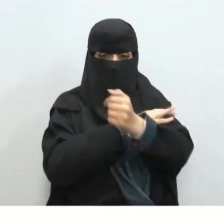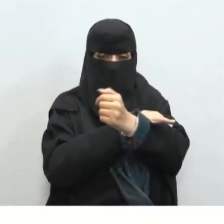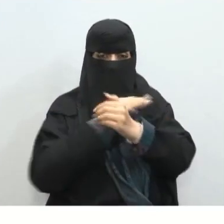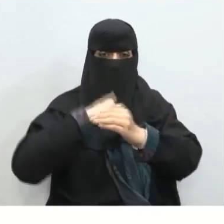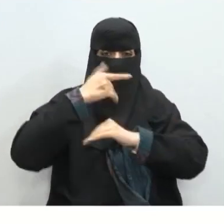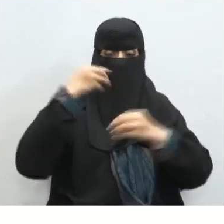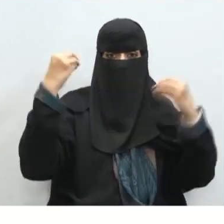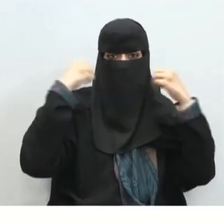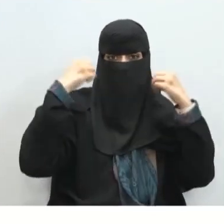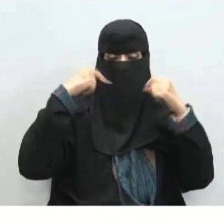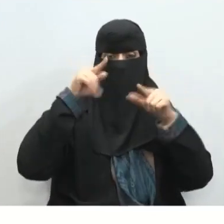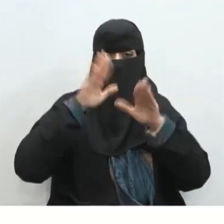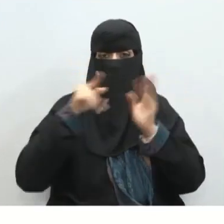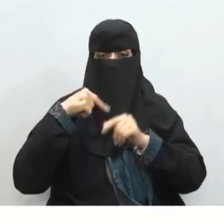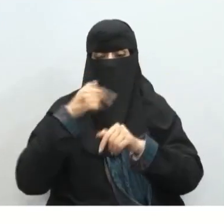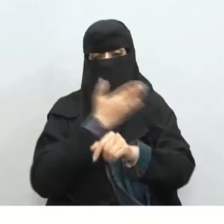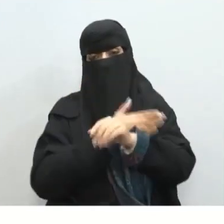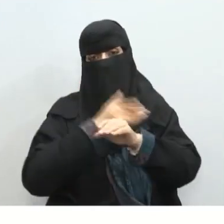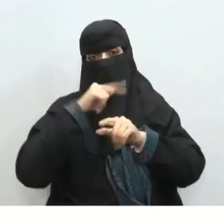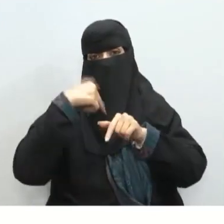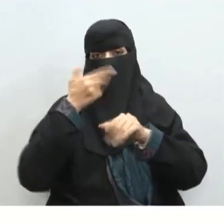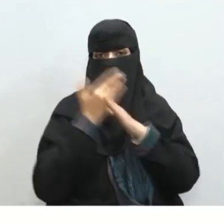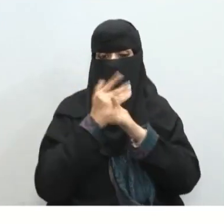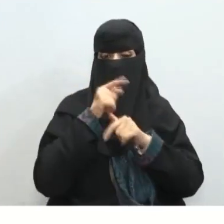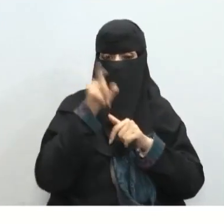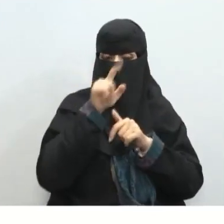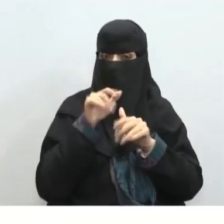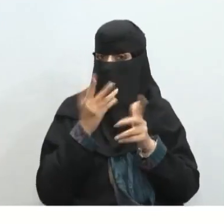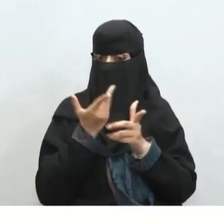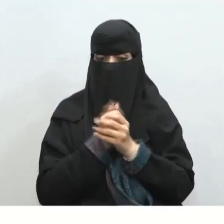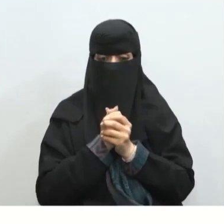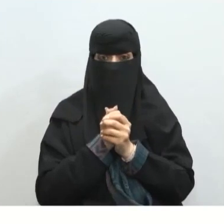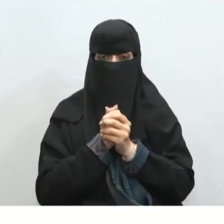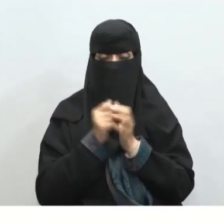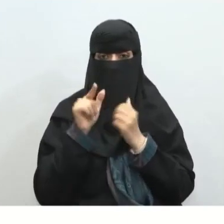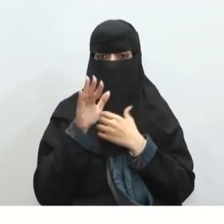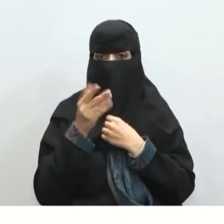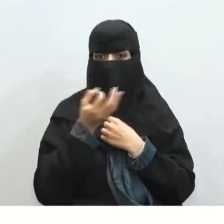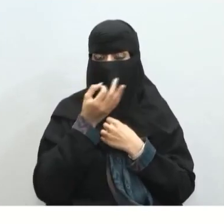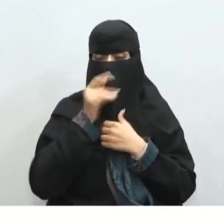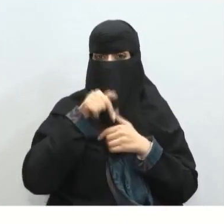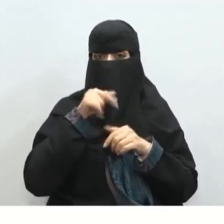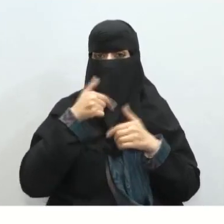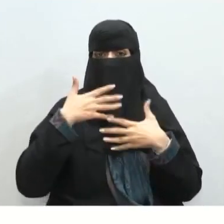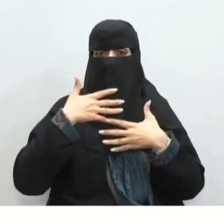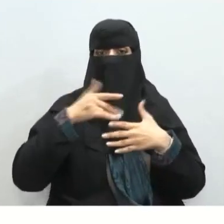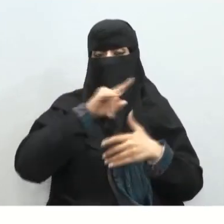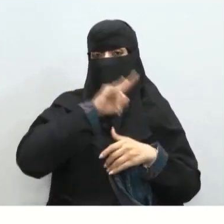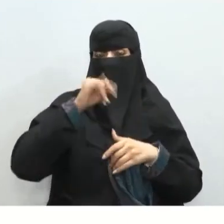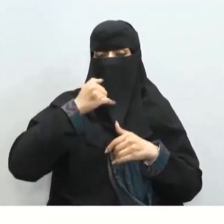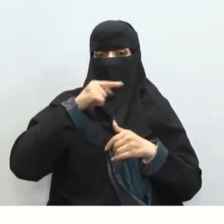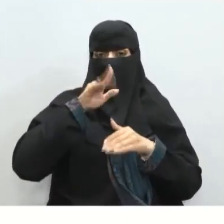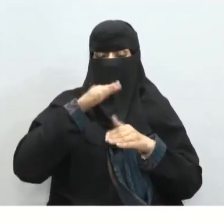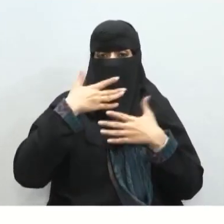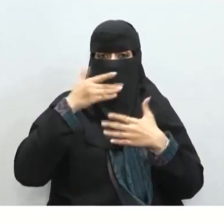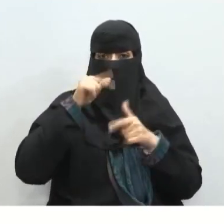القيام بتمارين رياضيه مرهقه لعلنا علقنا على هذه الجزئيه ونحن نتحدث عن عن التنفس الهوائي وانه عندما لا يكون